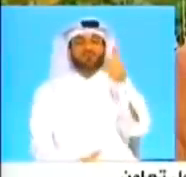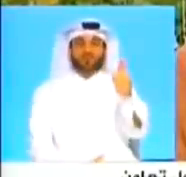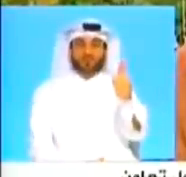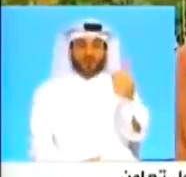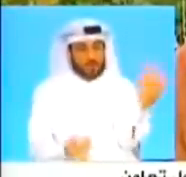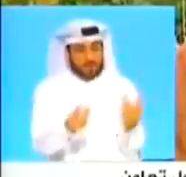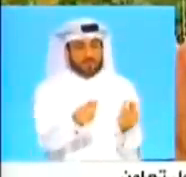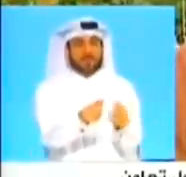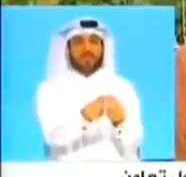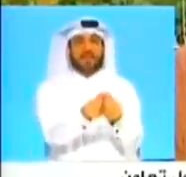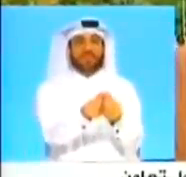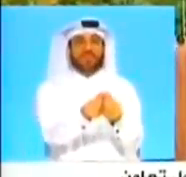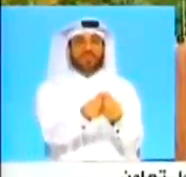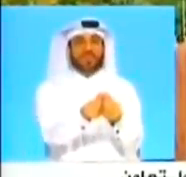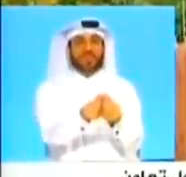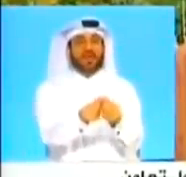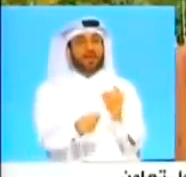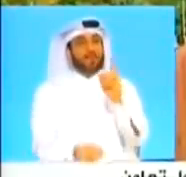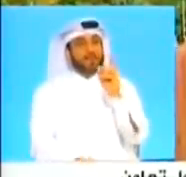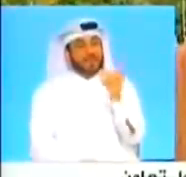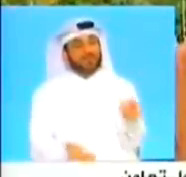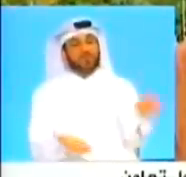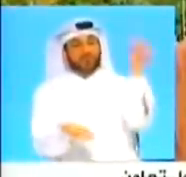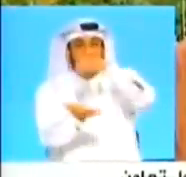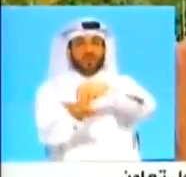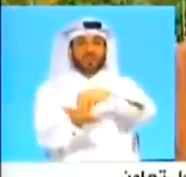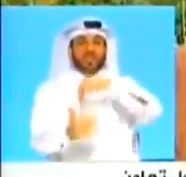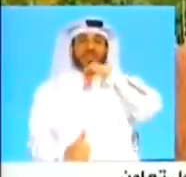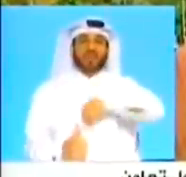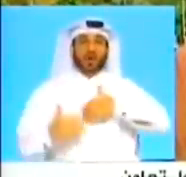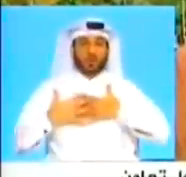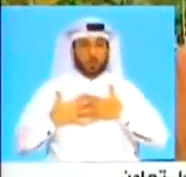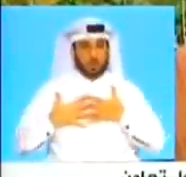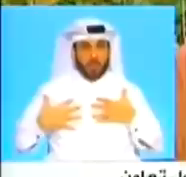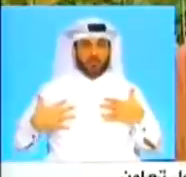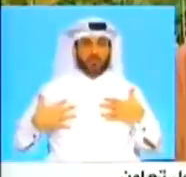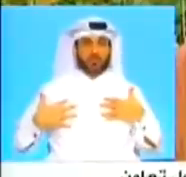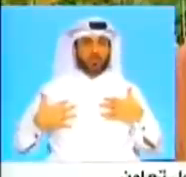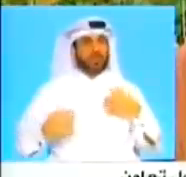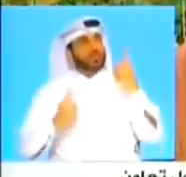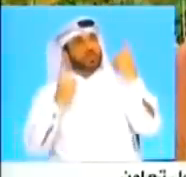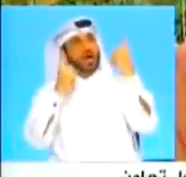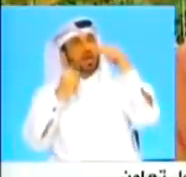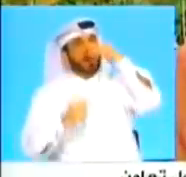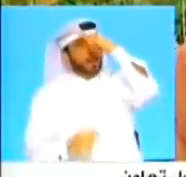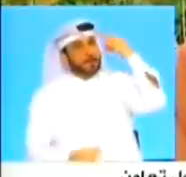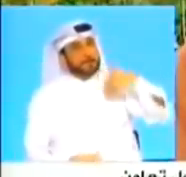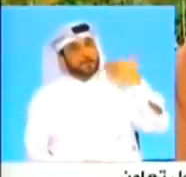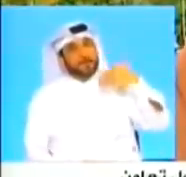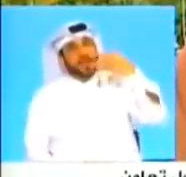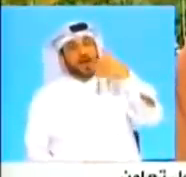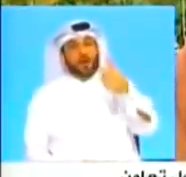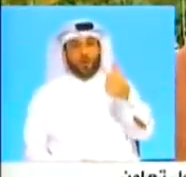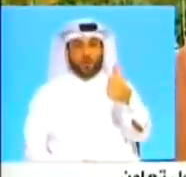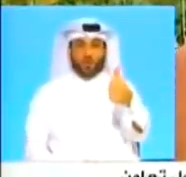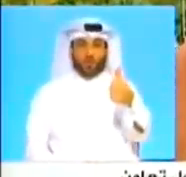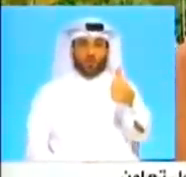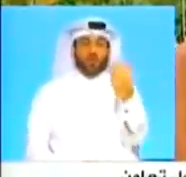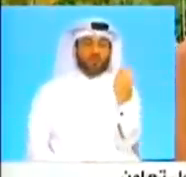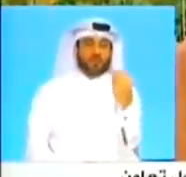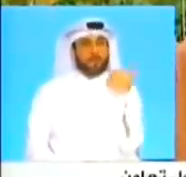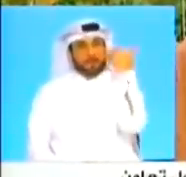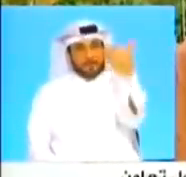في حفل التوقيع أضافا روحا من التفاؤل، ذلك أنهم اتسما بقدر كبير